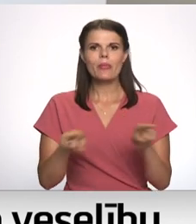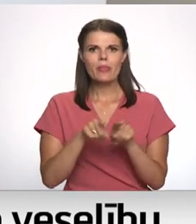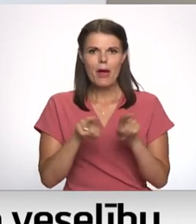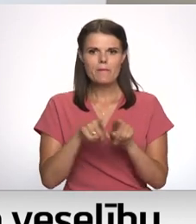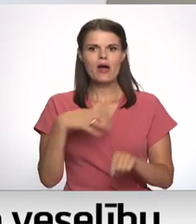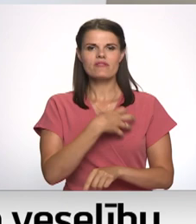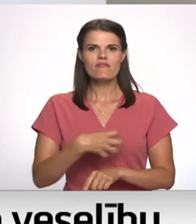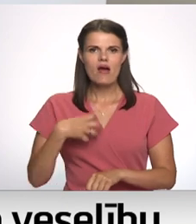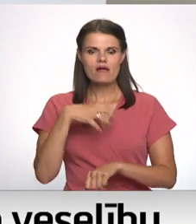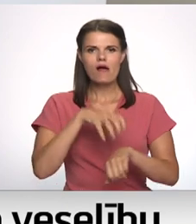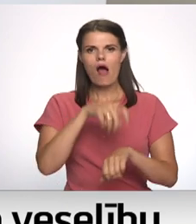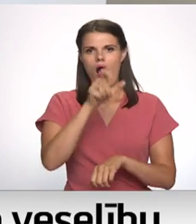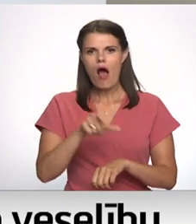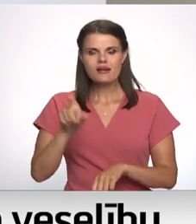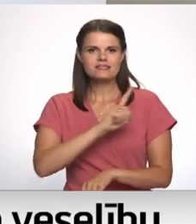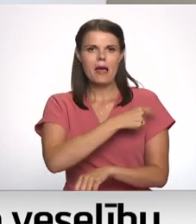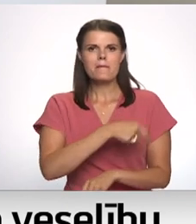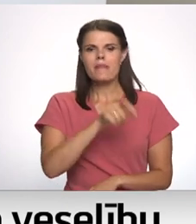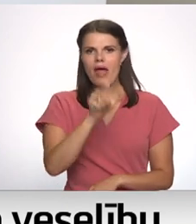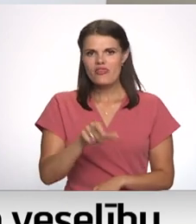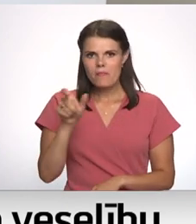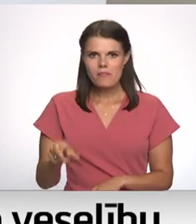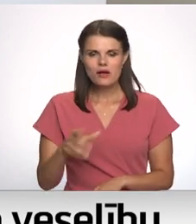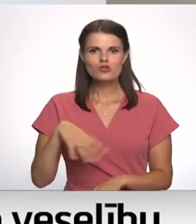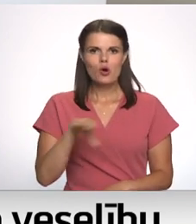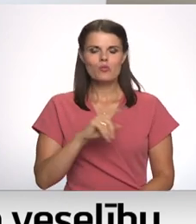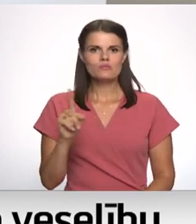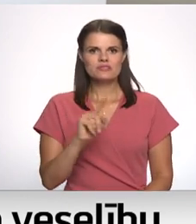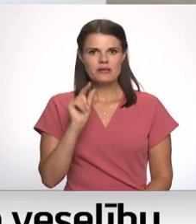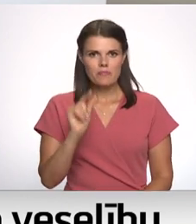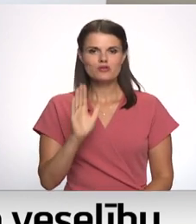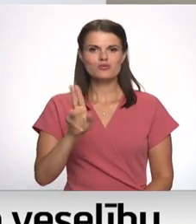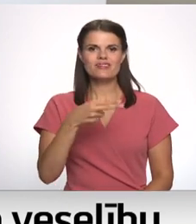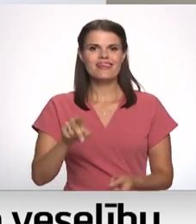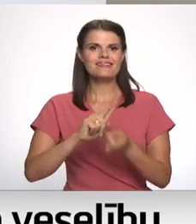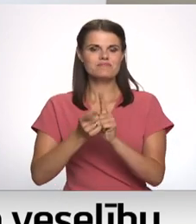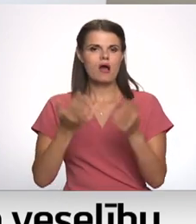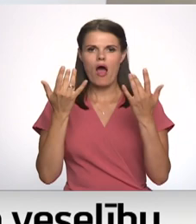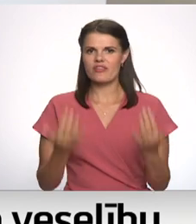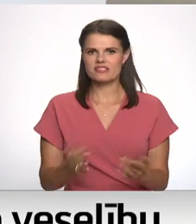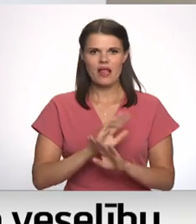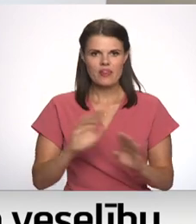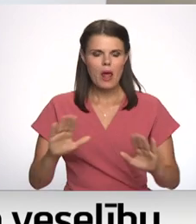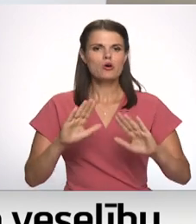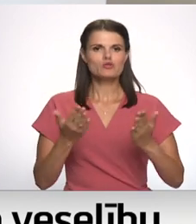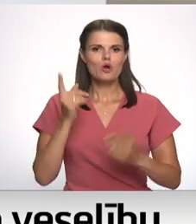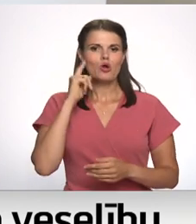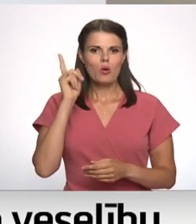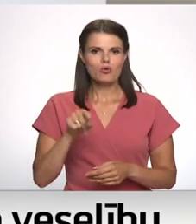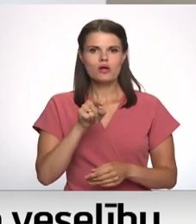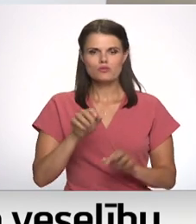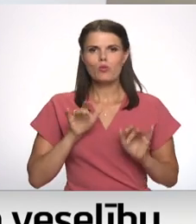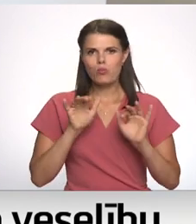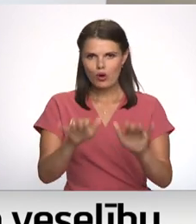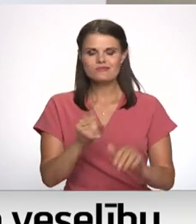vajadzēs ārsts medmās, tas, ka mums viņi ir maz, tas, ka mums būs digitalizācija, tas to neatrisinās. Taču neapšaubāmi šie procesi